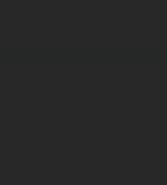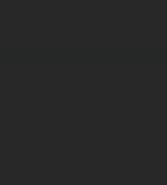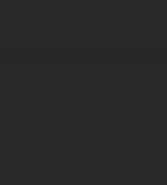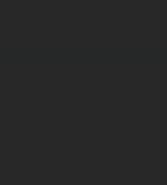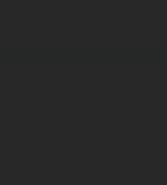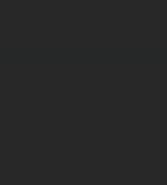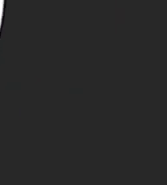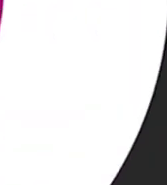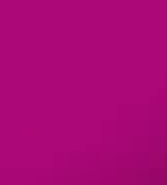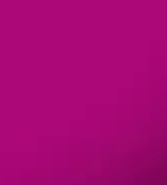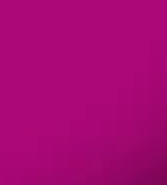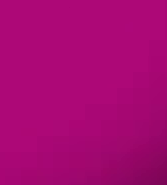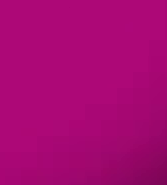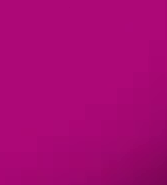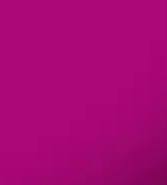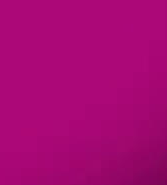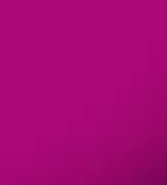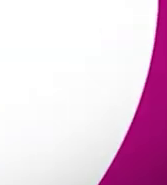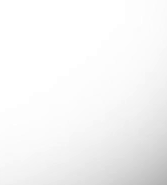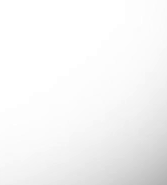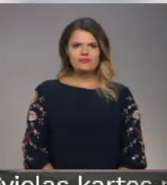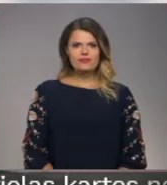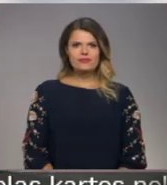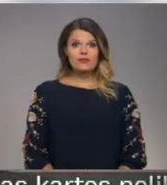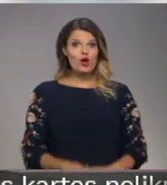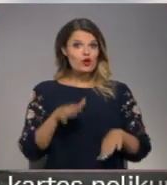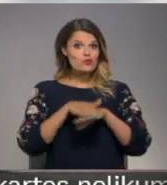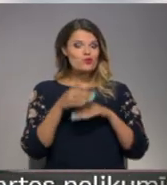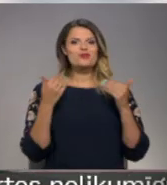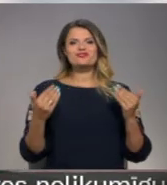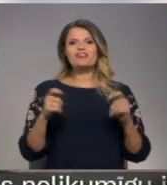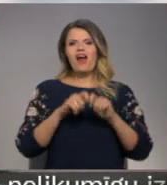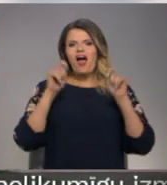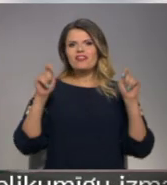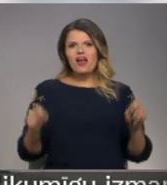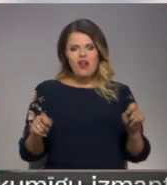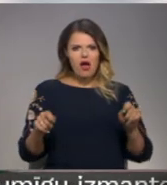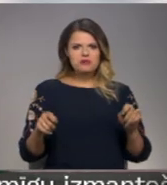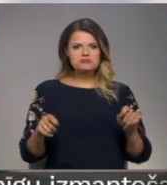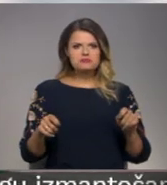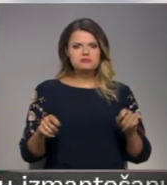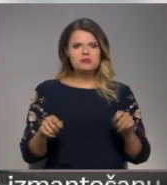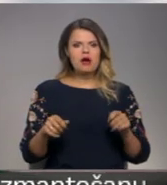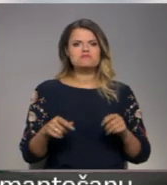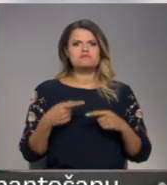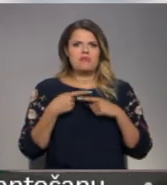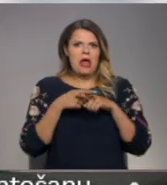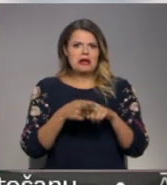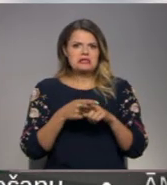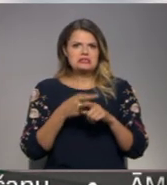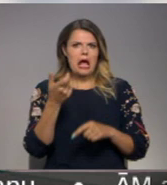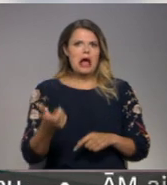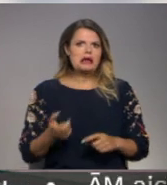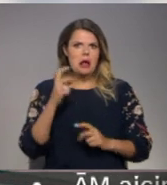Re, viss ēters ir te! Tukumā šodien atklāta mehāniskā riepu pārstrādes rūpnīca,